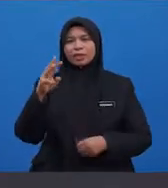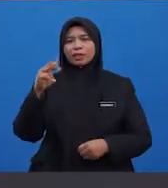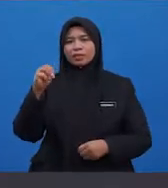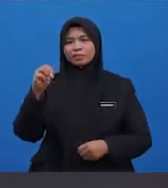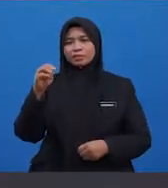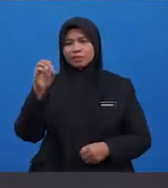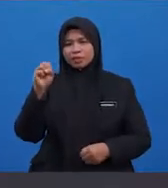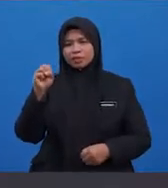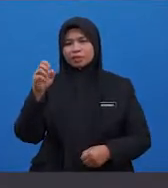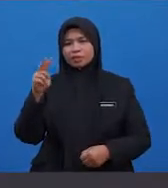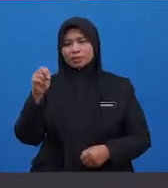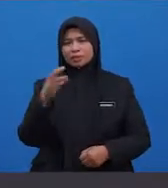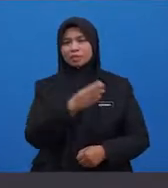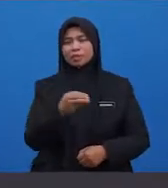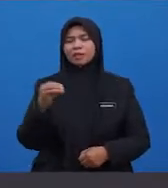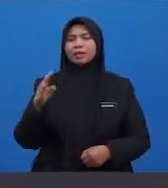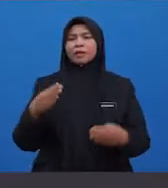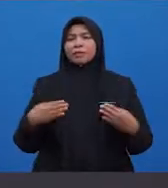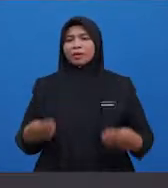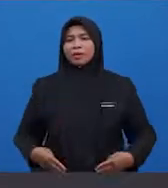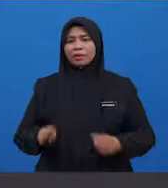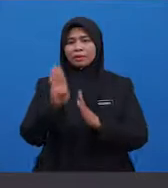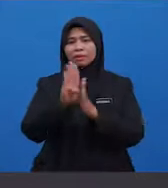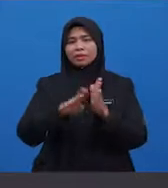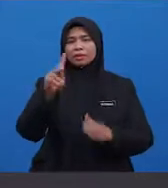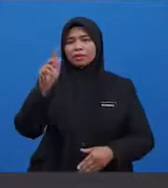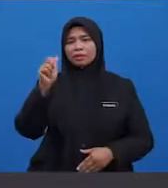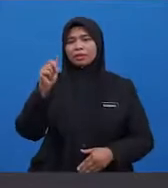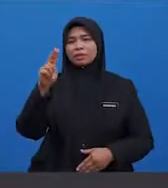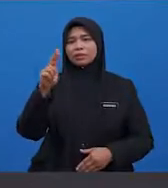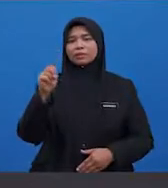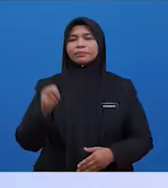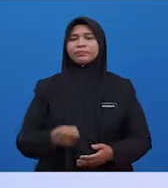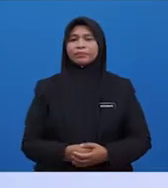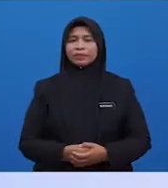Majlis Sukan Negeri dan badan-badan berkanun.